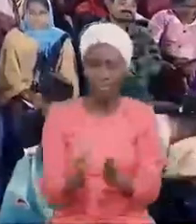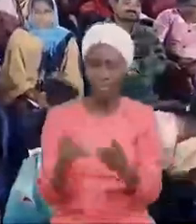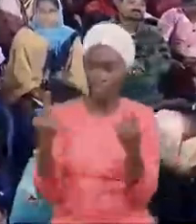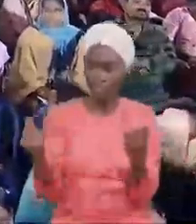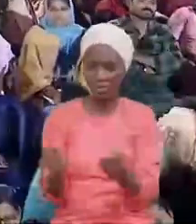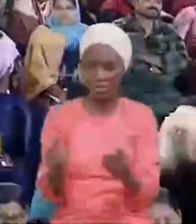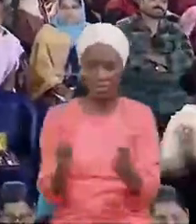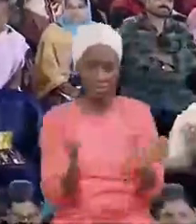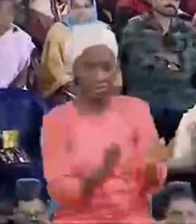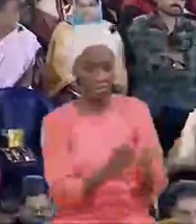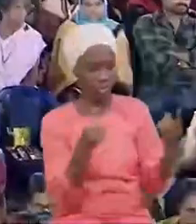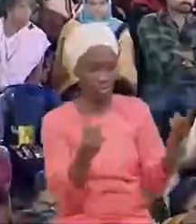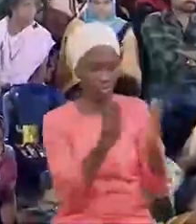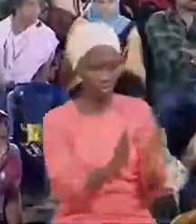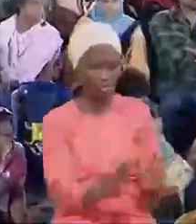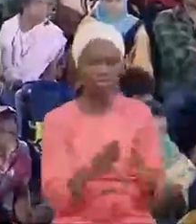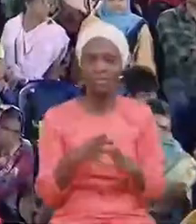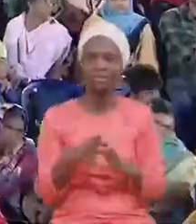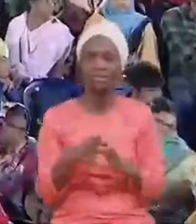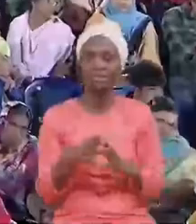péché, petit pécheur.